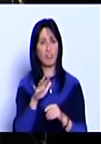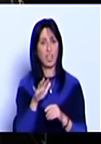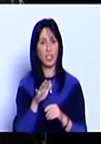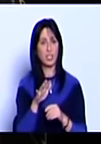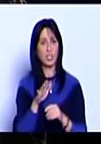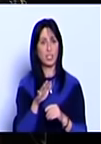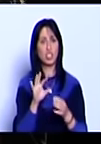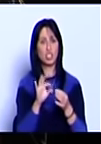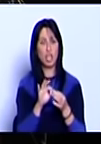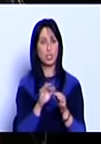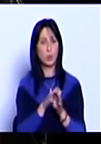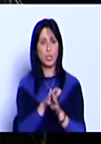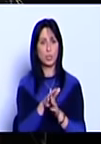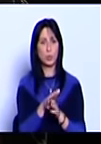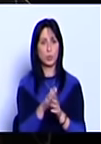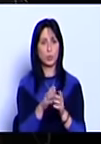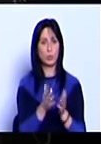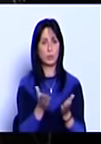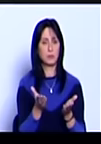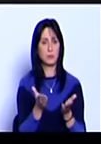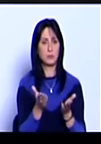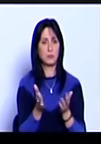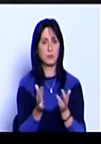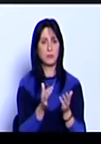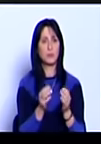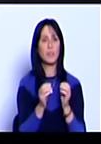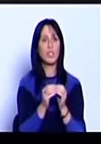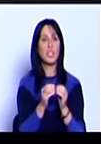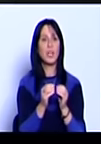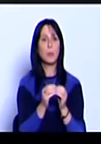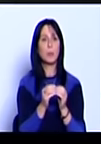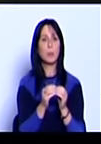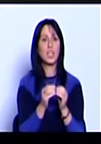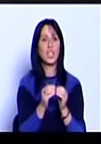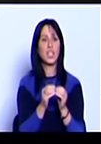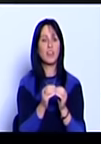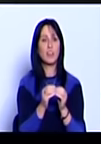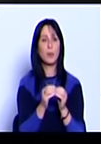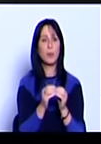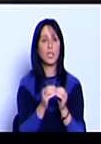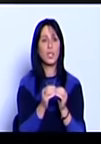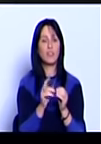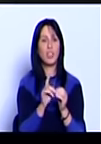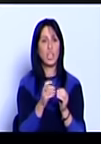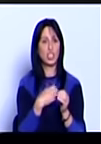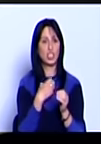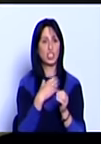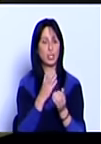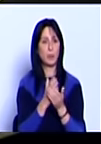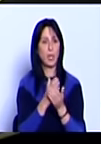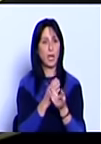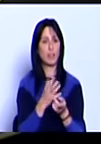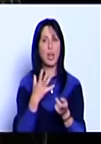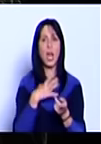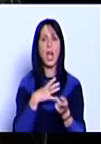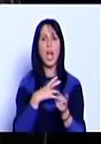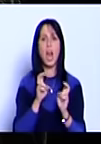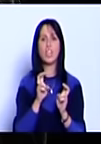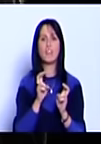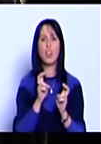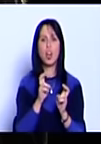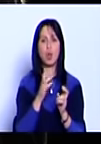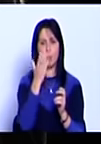თქმა უნდა ჩართულია სრულად გლობალიზაციის პროცესში მაგრამ არ დაუყოვნებლივეყოფის გაუმართლებელობის გამო შემოდის ეს შიშები რა გულისხმობთ ქართველობის როგორც